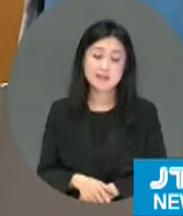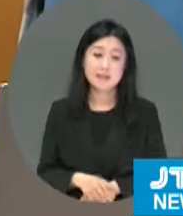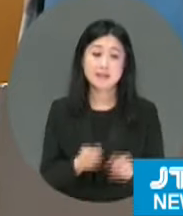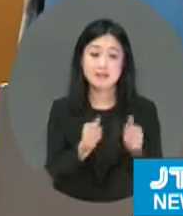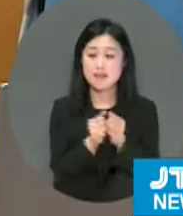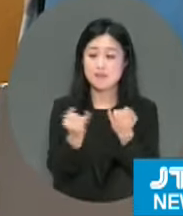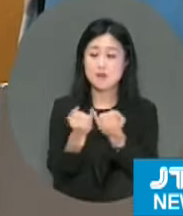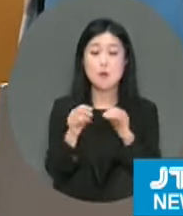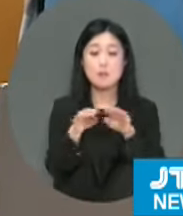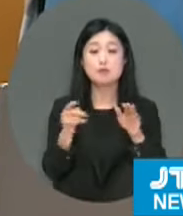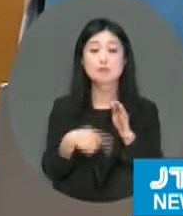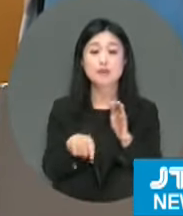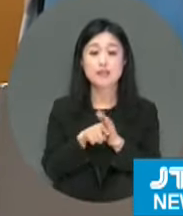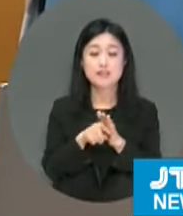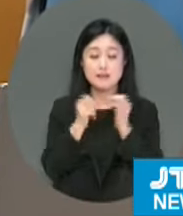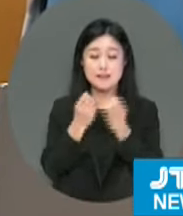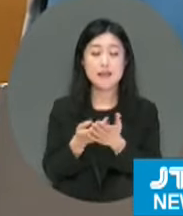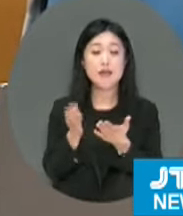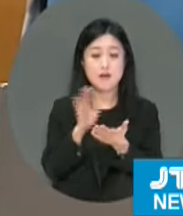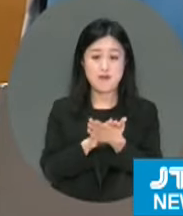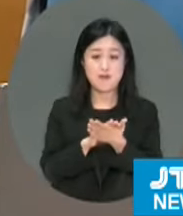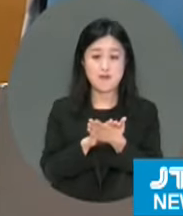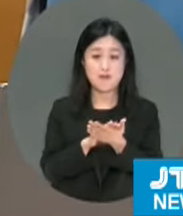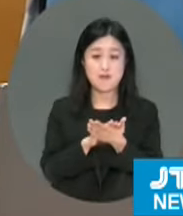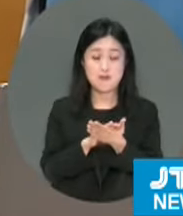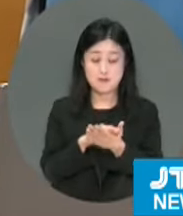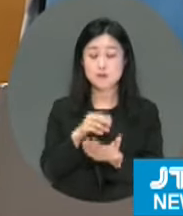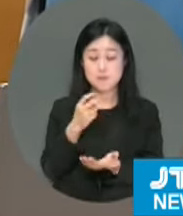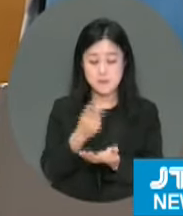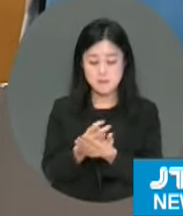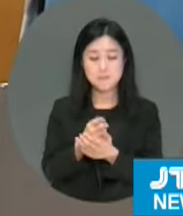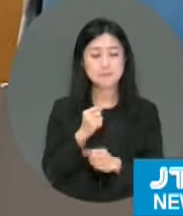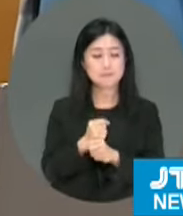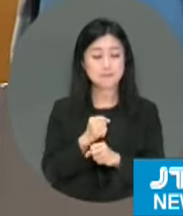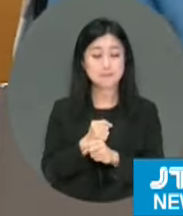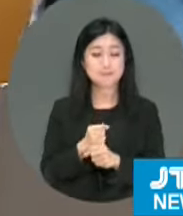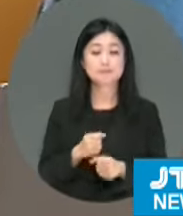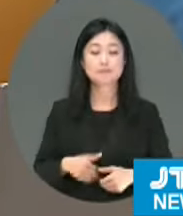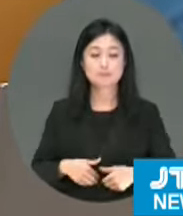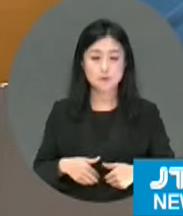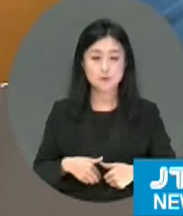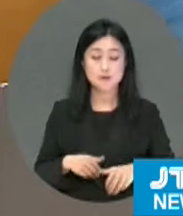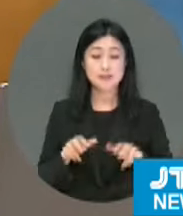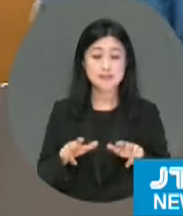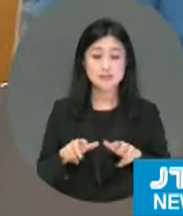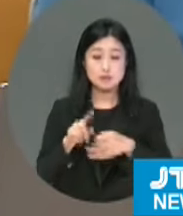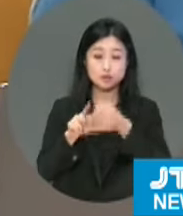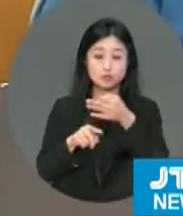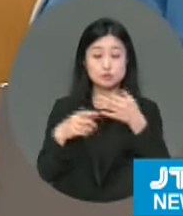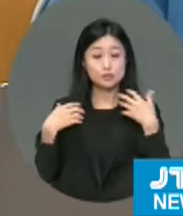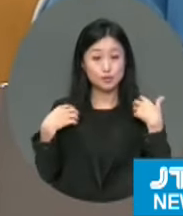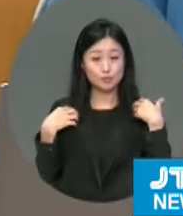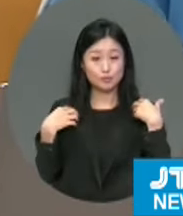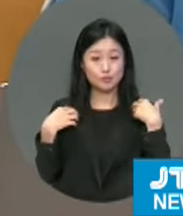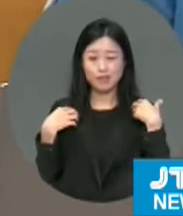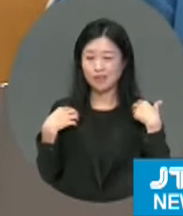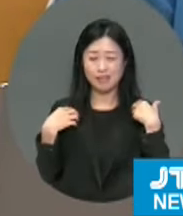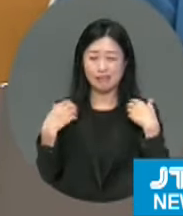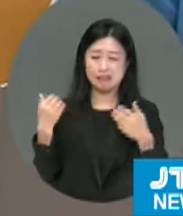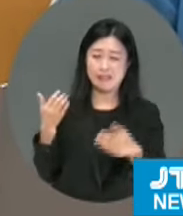양성평등을 위해서 여러 가지 개혁적인 그런 법과 제도를 많이 시행을 해야 되는데 지금 윤석열 정부는 거꾸로 가고